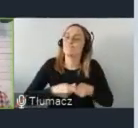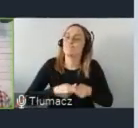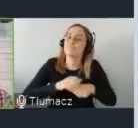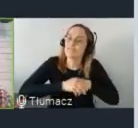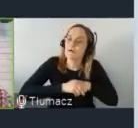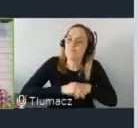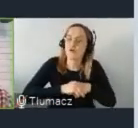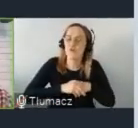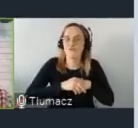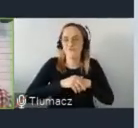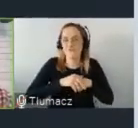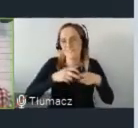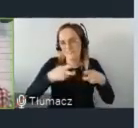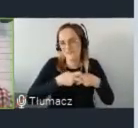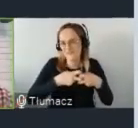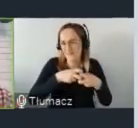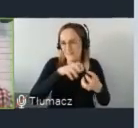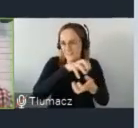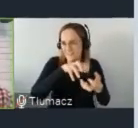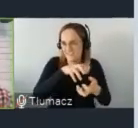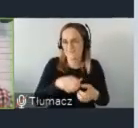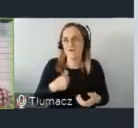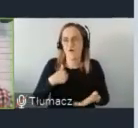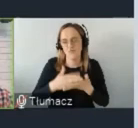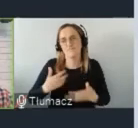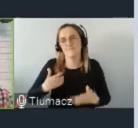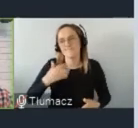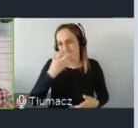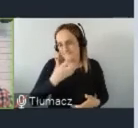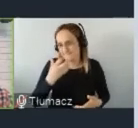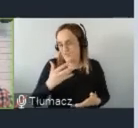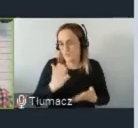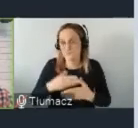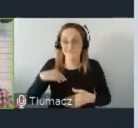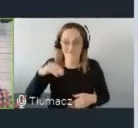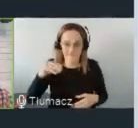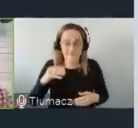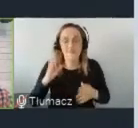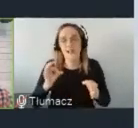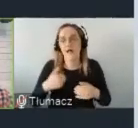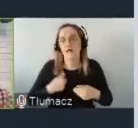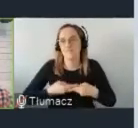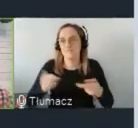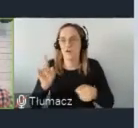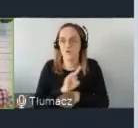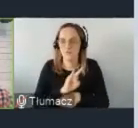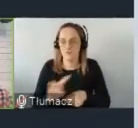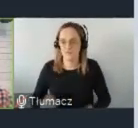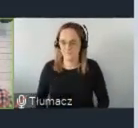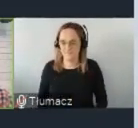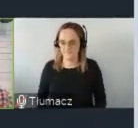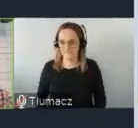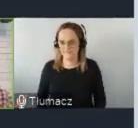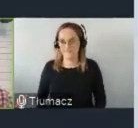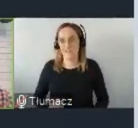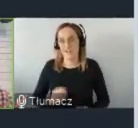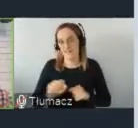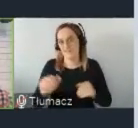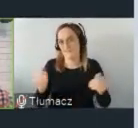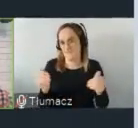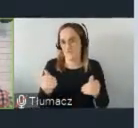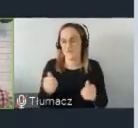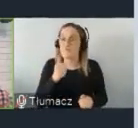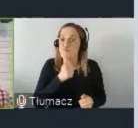z wirtualną rzeczywistością. Dobrze, to pogadałem, to teraz wyświetlę wam filmik na YouTubie. Będziemy mieli wspólne oglądanie. Jest taka możliwość tutaj,